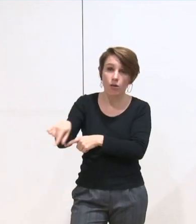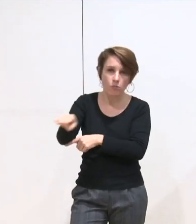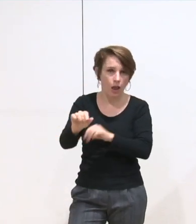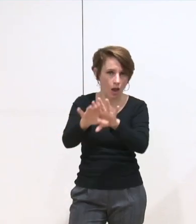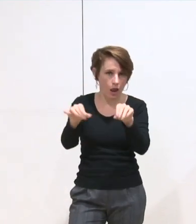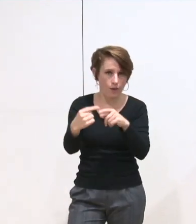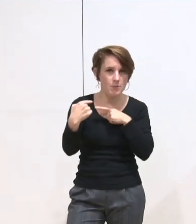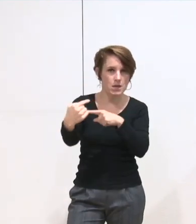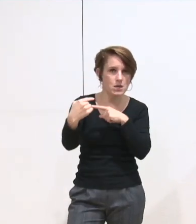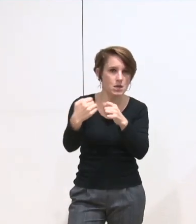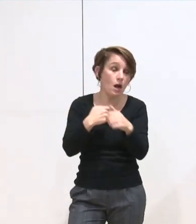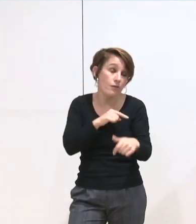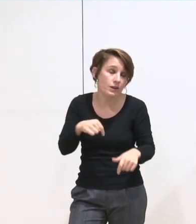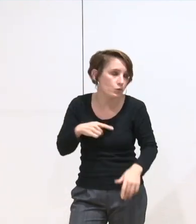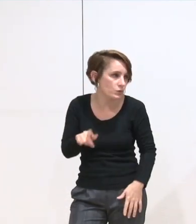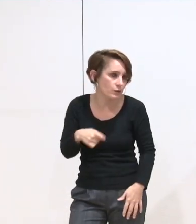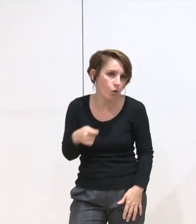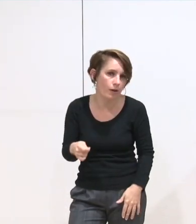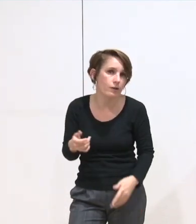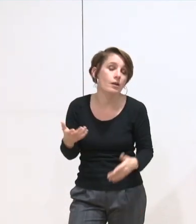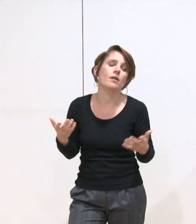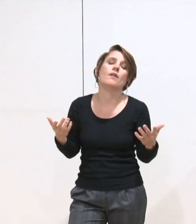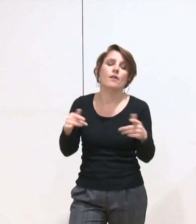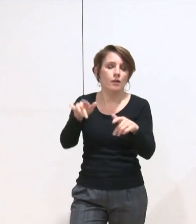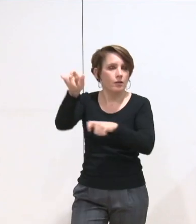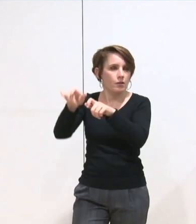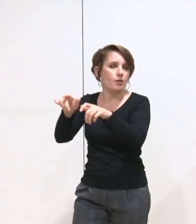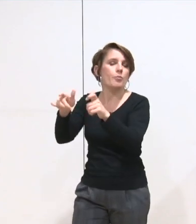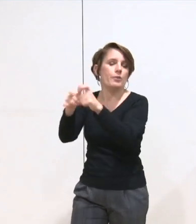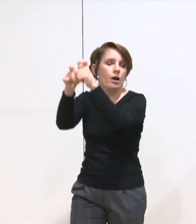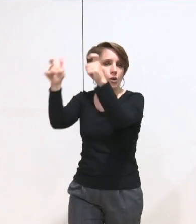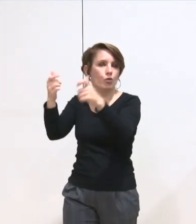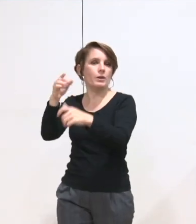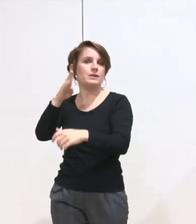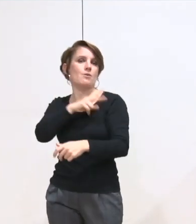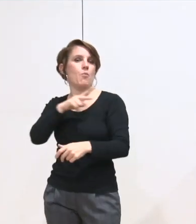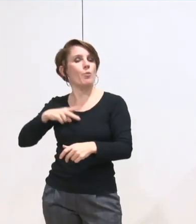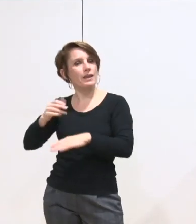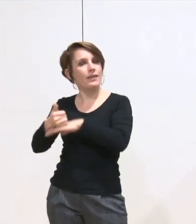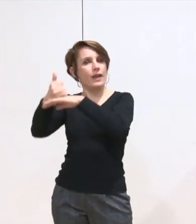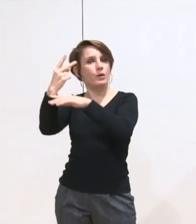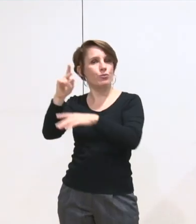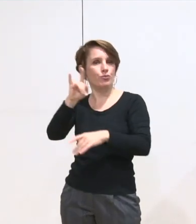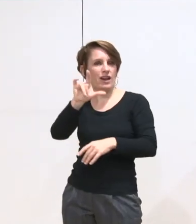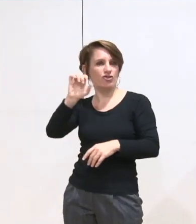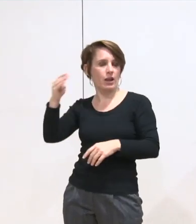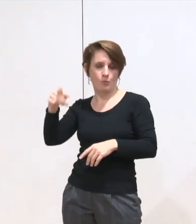discussions. Je crois pouvoir dire que les bailleurs ont compris qu'il y avait là un enjeu très fort et